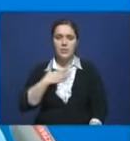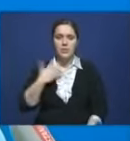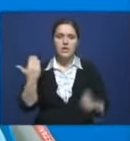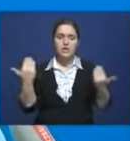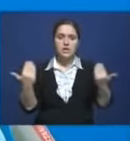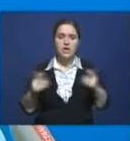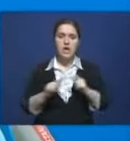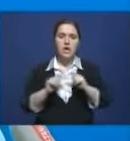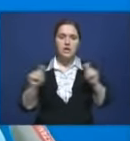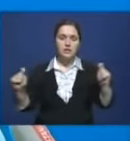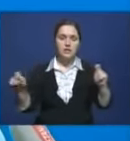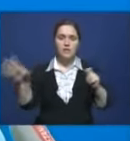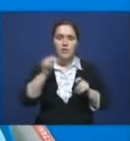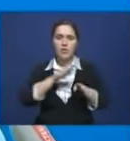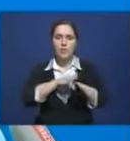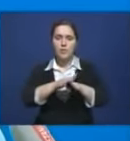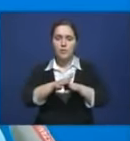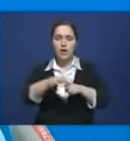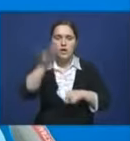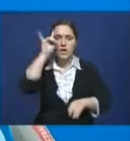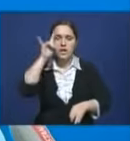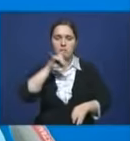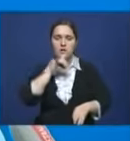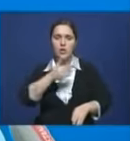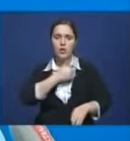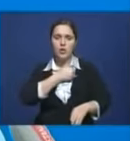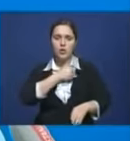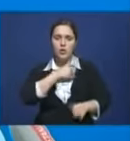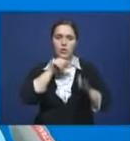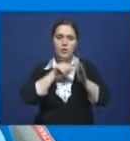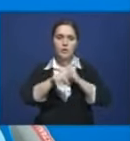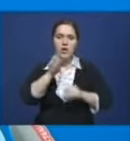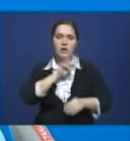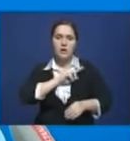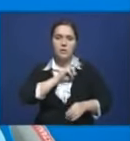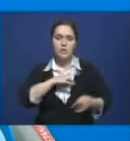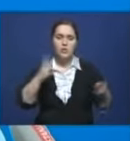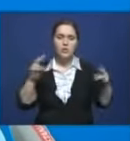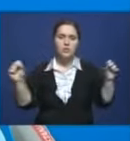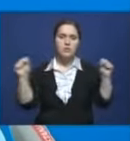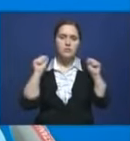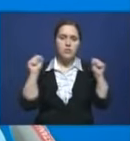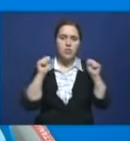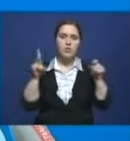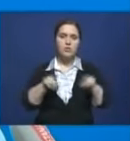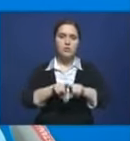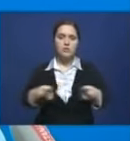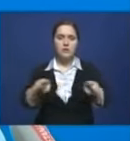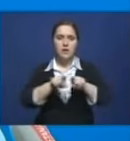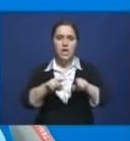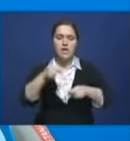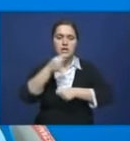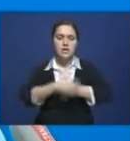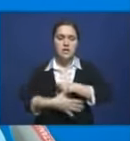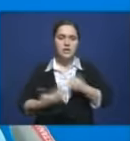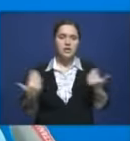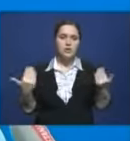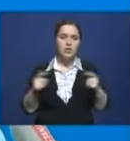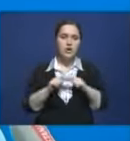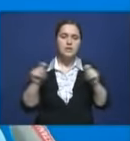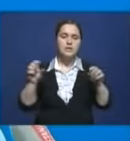Мы хотим как бы уже вглубь в регионы продвигать нашу работу. Вот центр, который создан сейчас